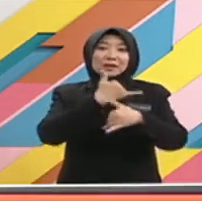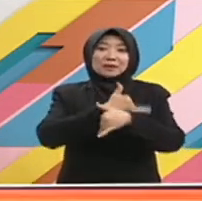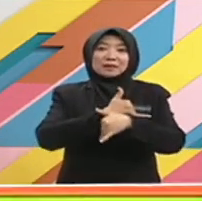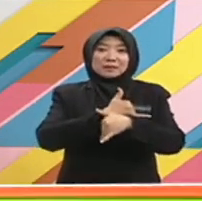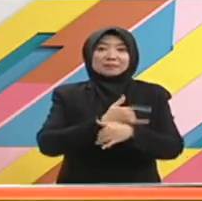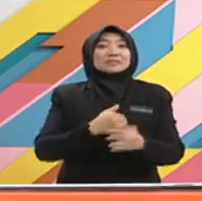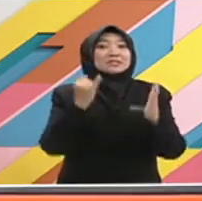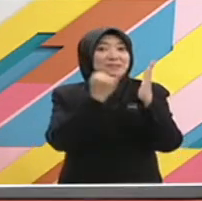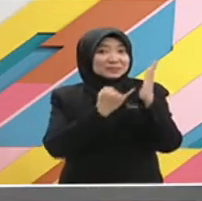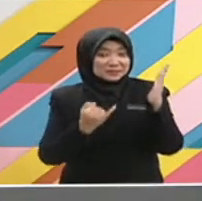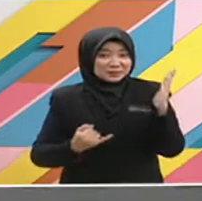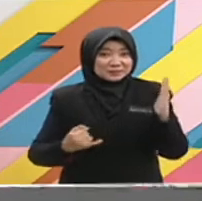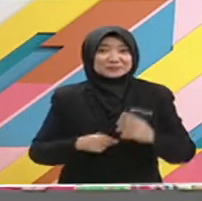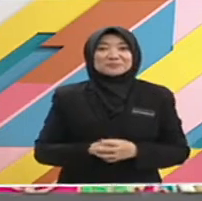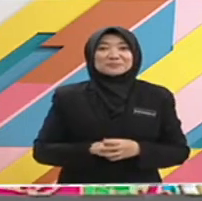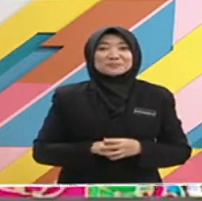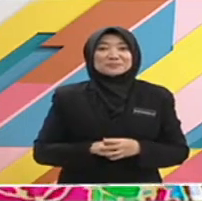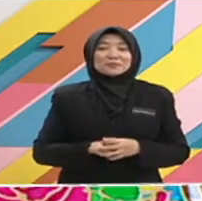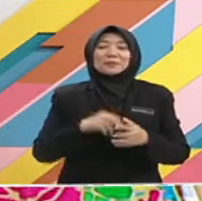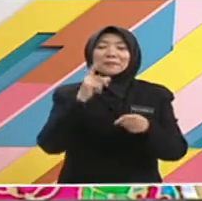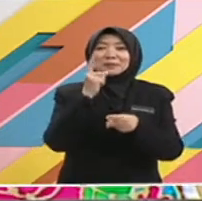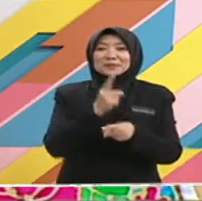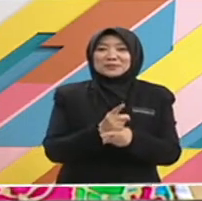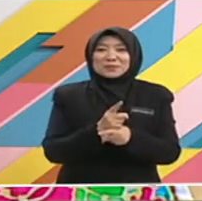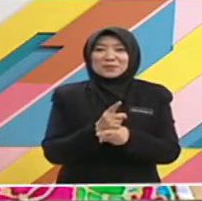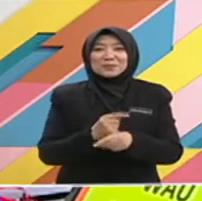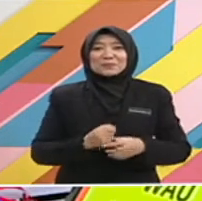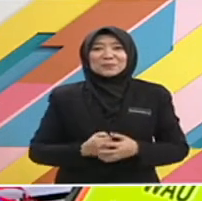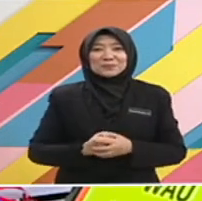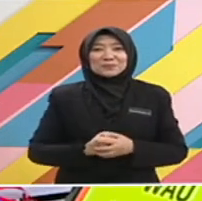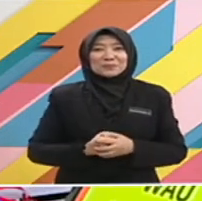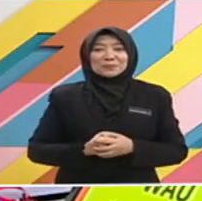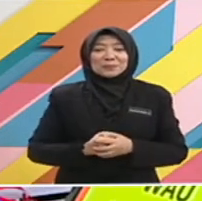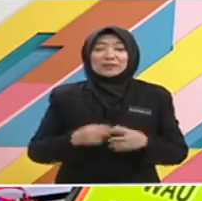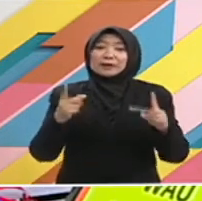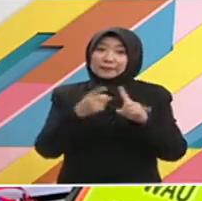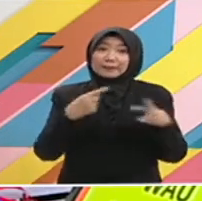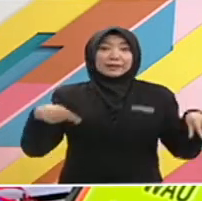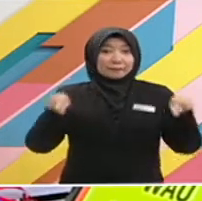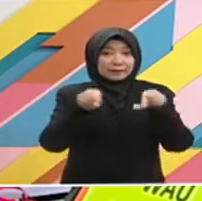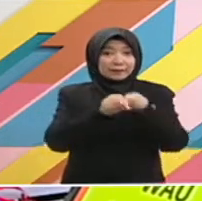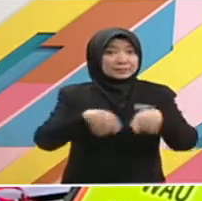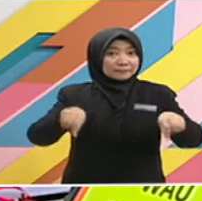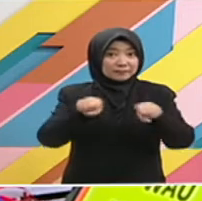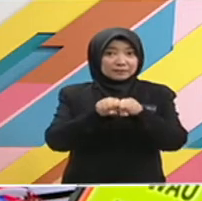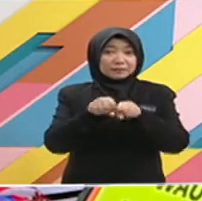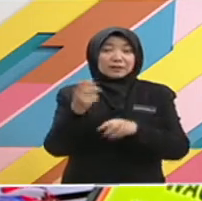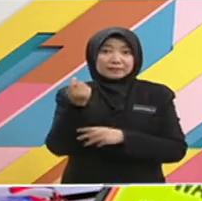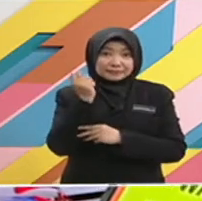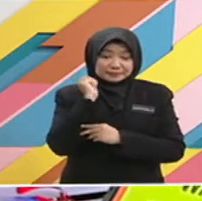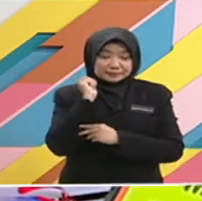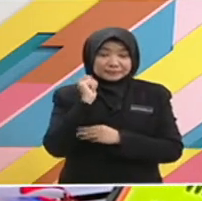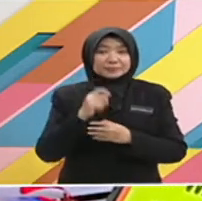telah pelajari setakat hari ini, cikgu. Ya, betul. Daripada imbangan yang kita belajar, imbangan simetri, imbangan tidak simetri